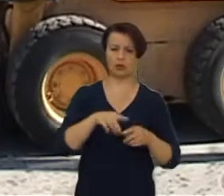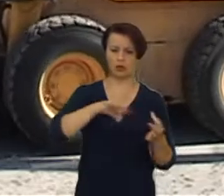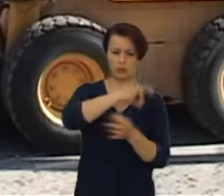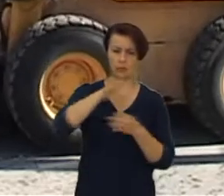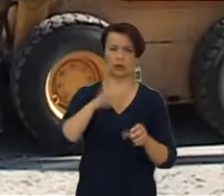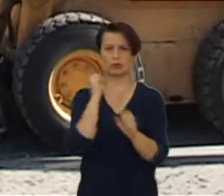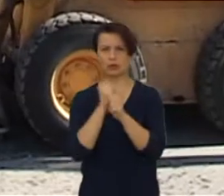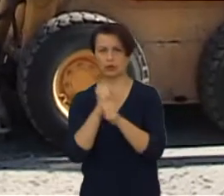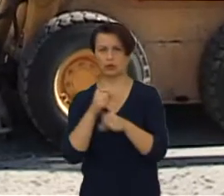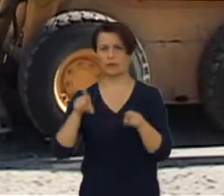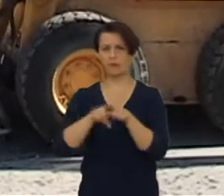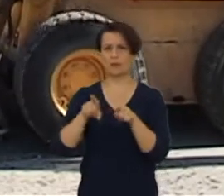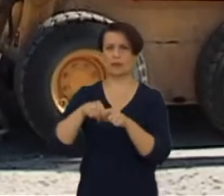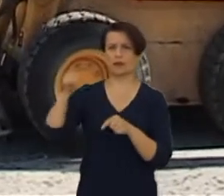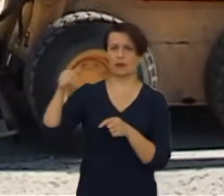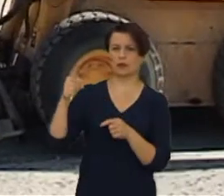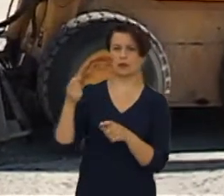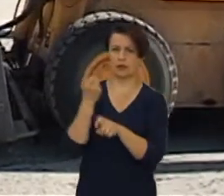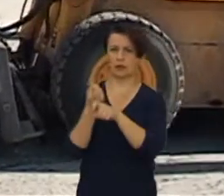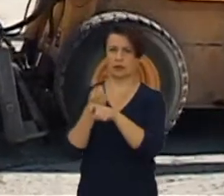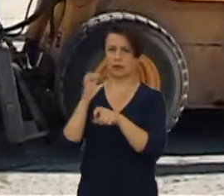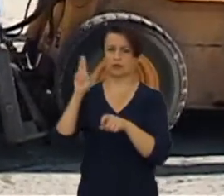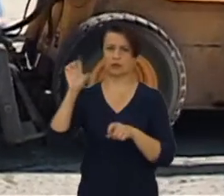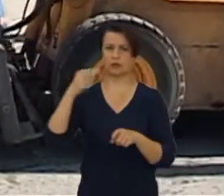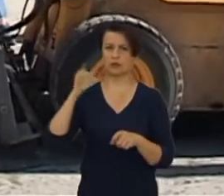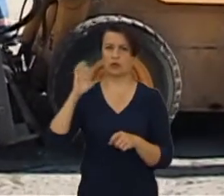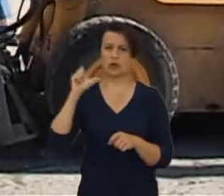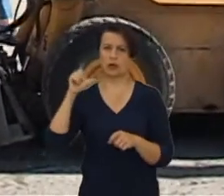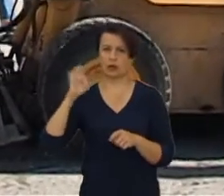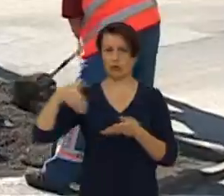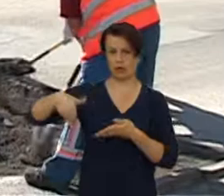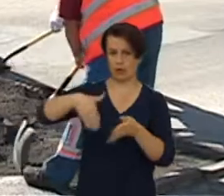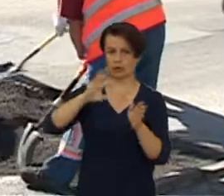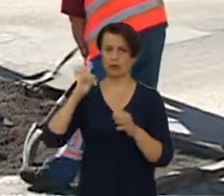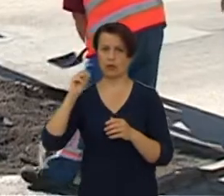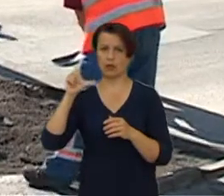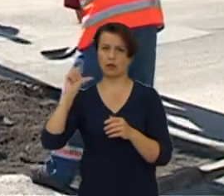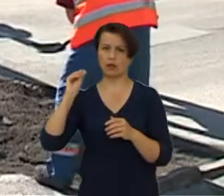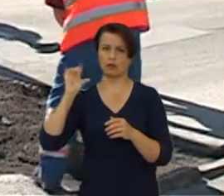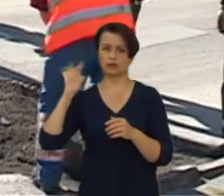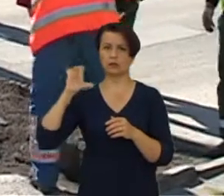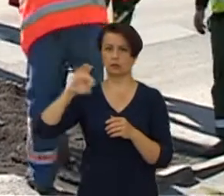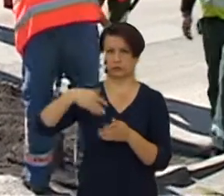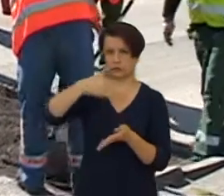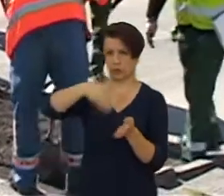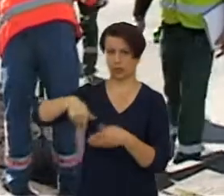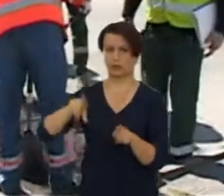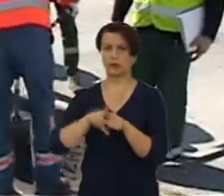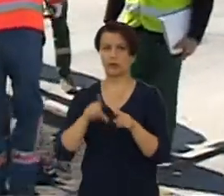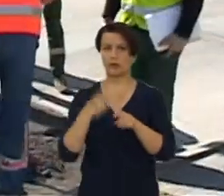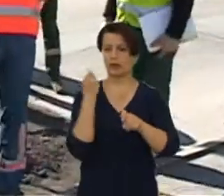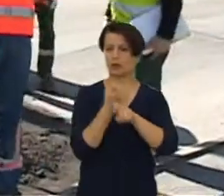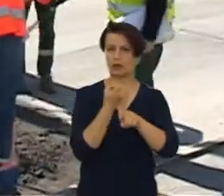techniniai projektai bei darbai numatyti ir Skongalio gatvės bei Jaugelio Telegos šaligatvių tvarkymui. Ne vienerius metus